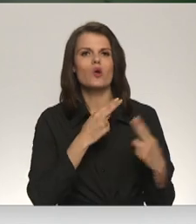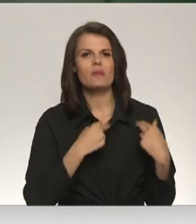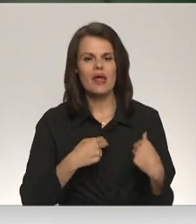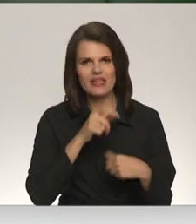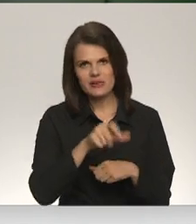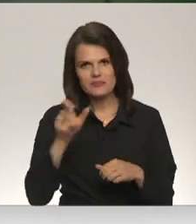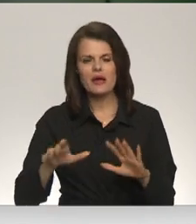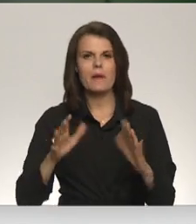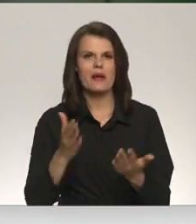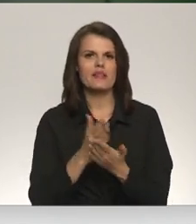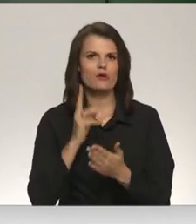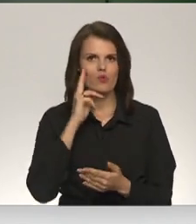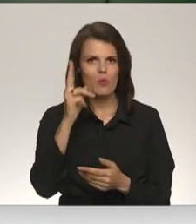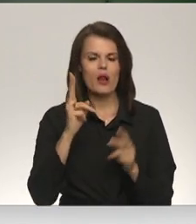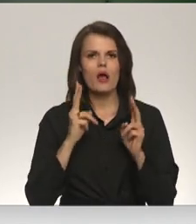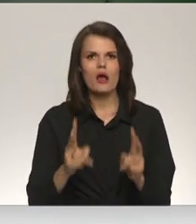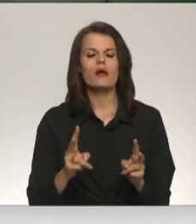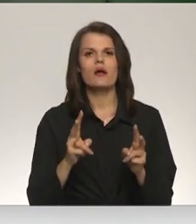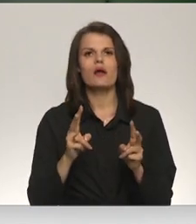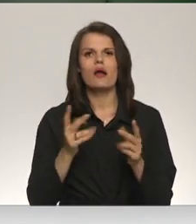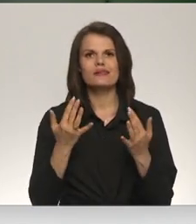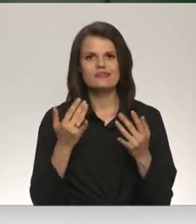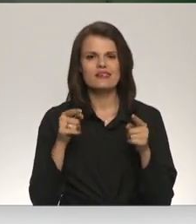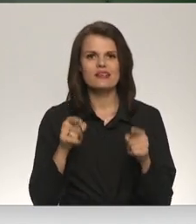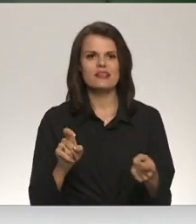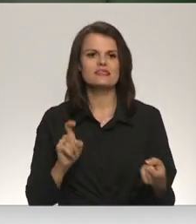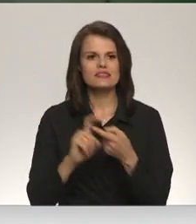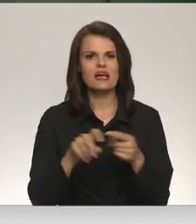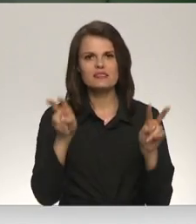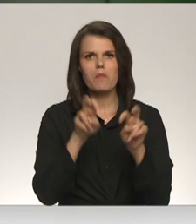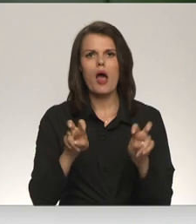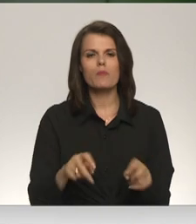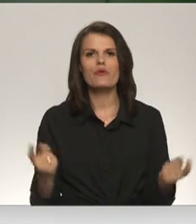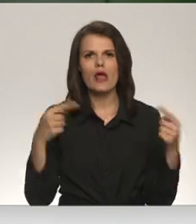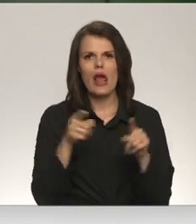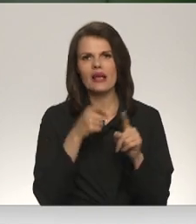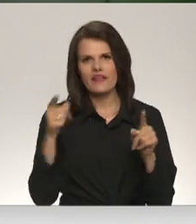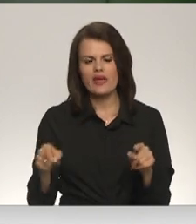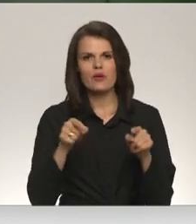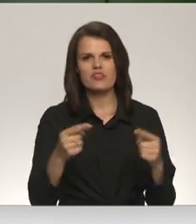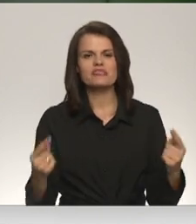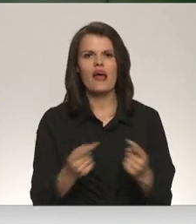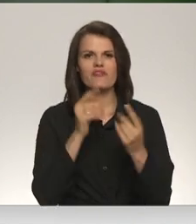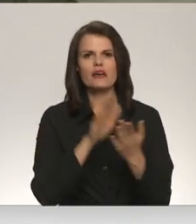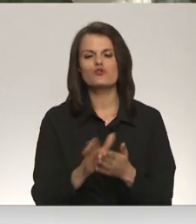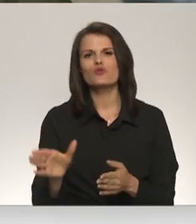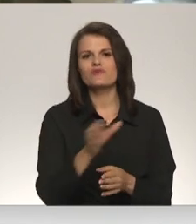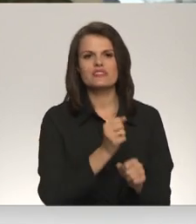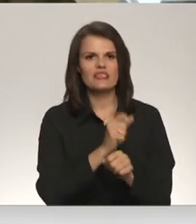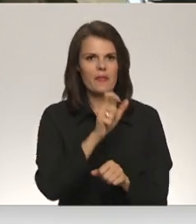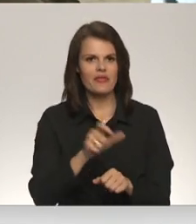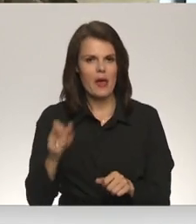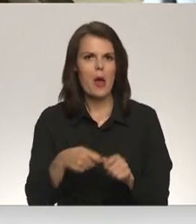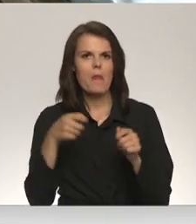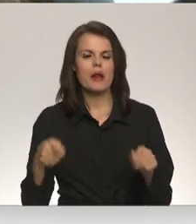bet esmu pārliecināta, ka cik tālu tas skara pārbaudas laika termiņu, tas noteikti attieksies uz visiem darbiniekiem.